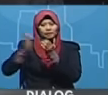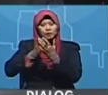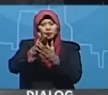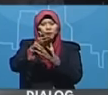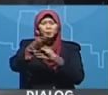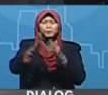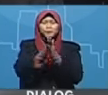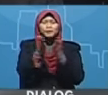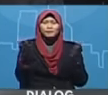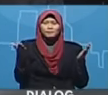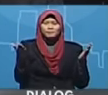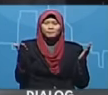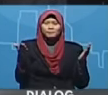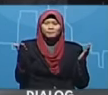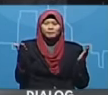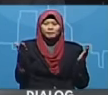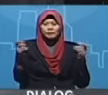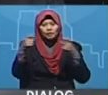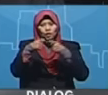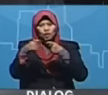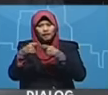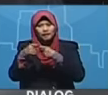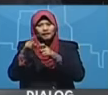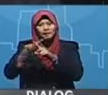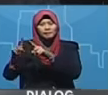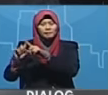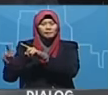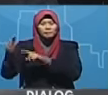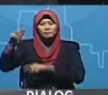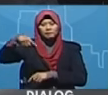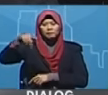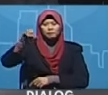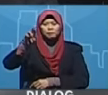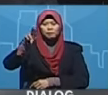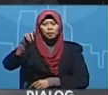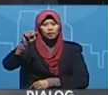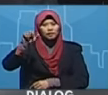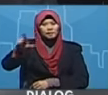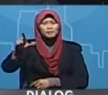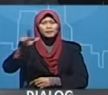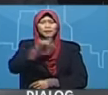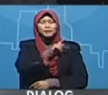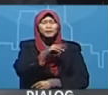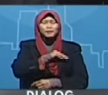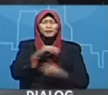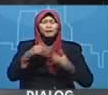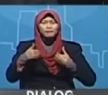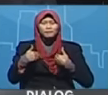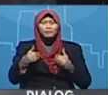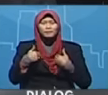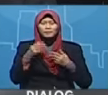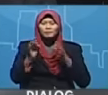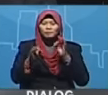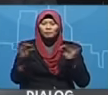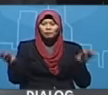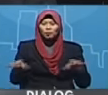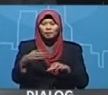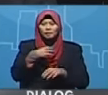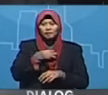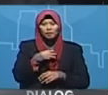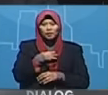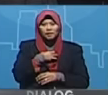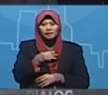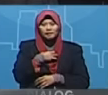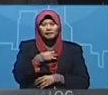media, melalui media elektronik dan sebagainya, portal kita di kementerian pun ada. Kalau disebutkan tadi, kalau aduan kita boleh buat di dalam